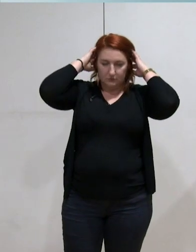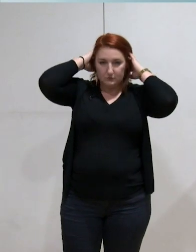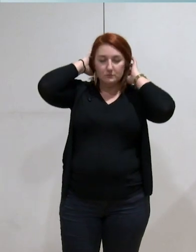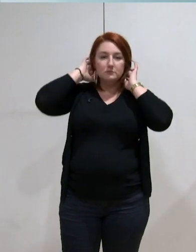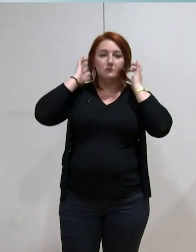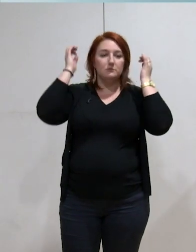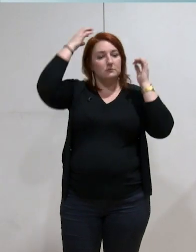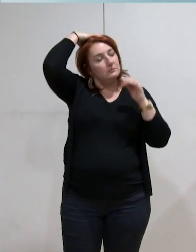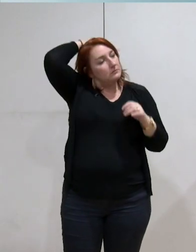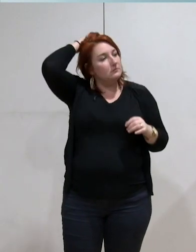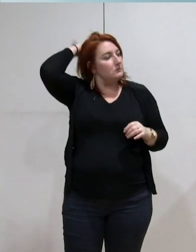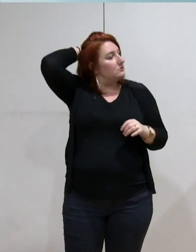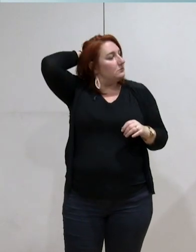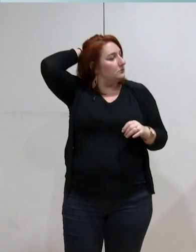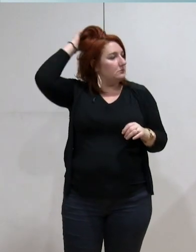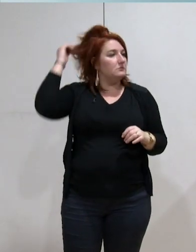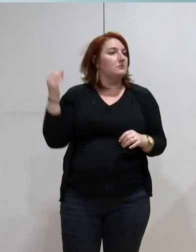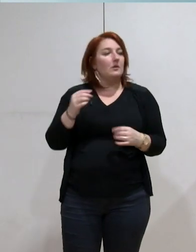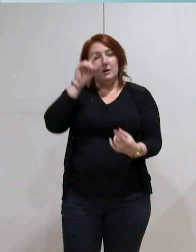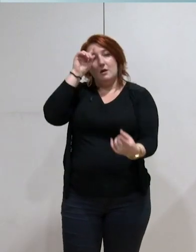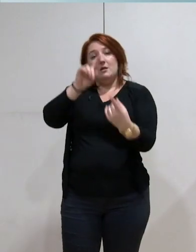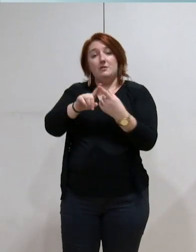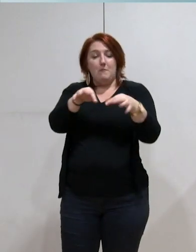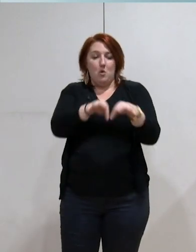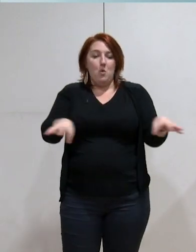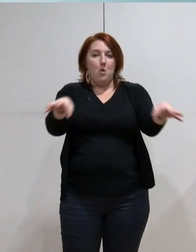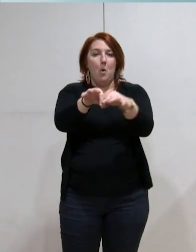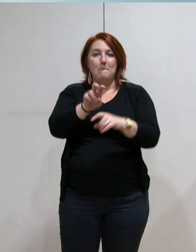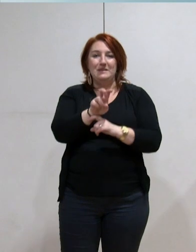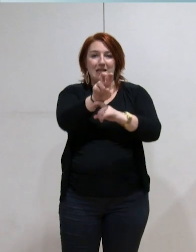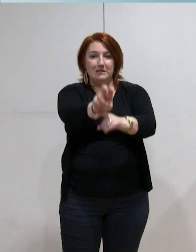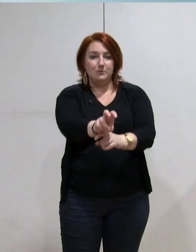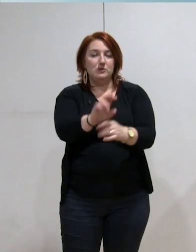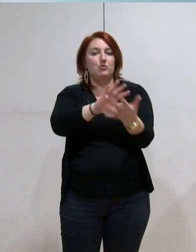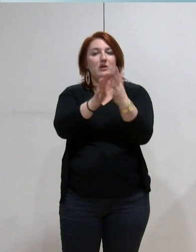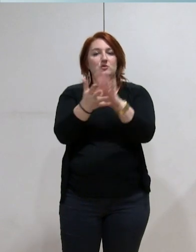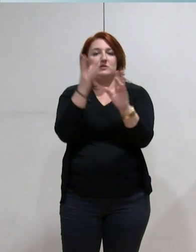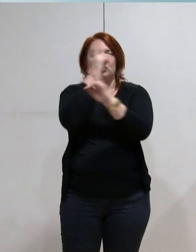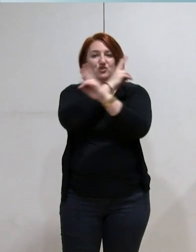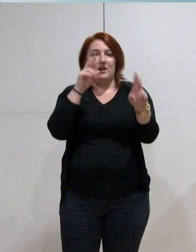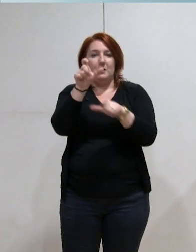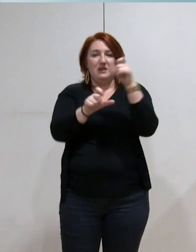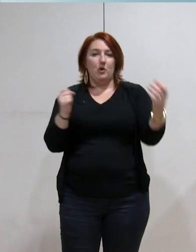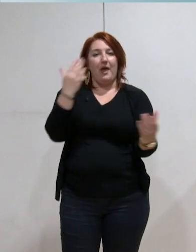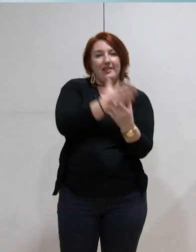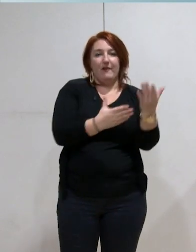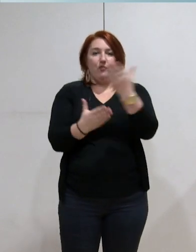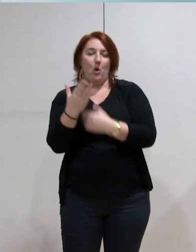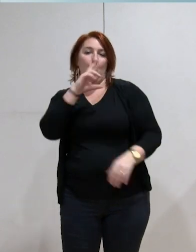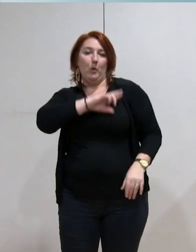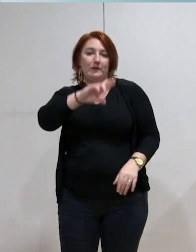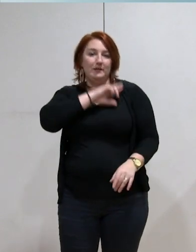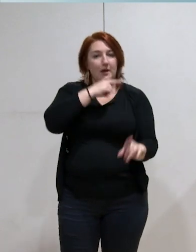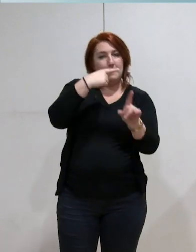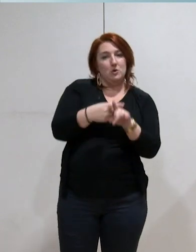52 qui porte sur des mises à disposition de locaux avec l'Association générale des intervenants retraités et l'association